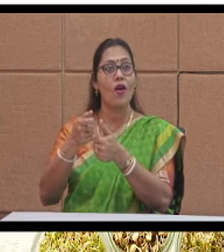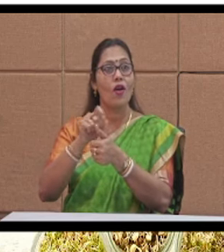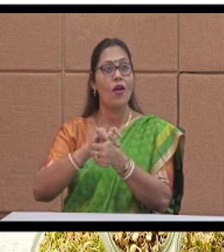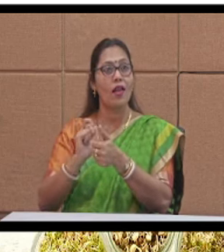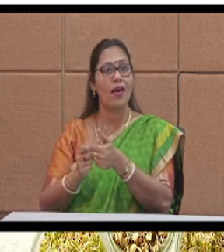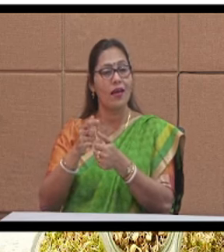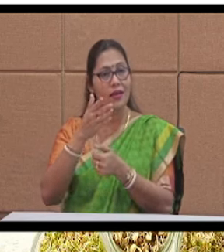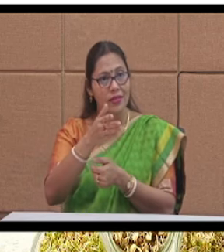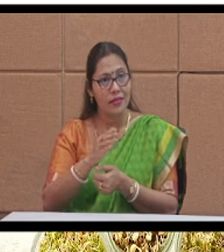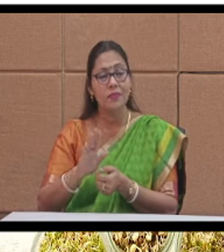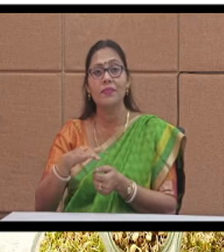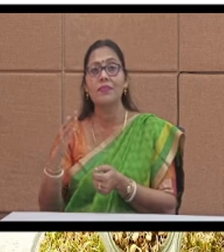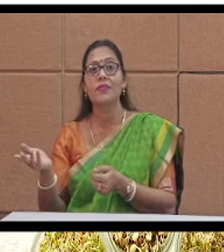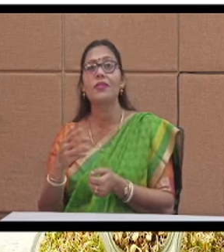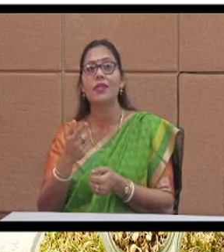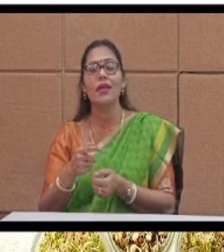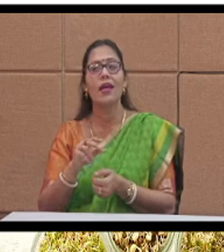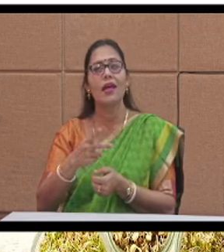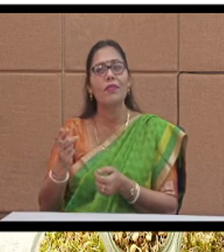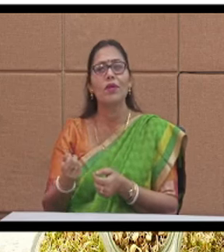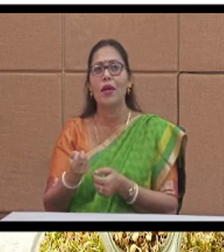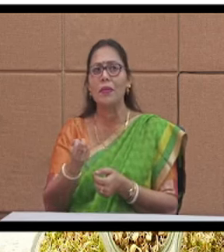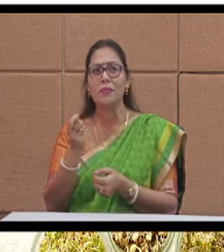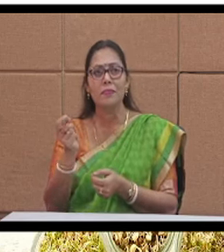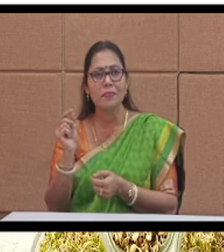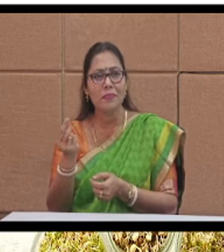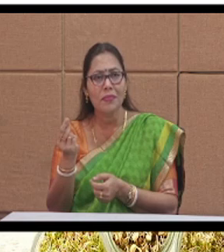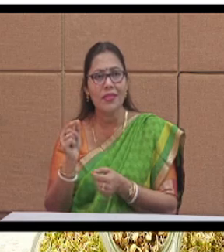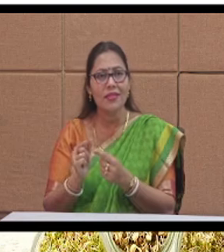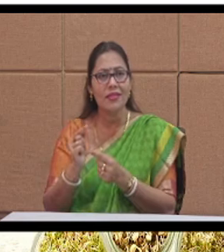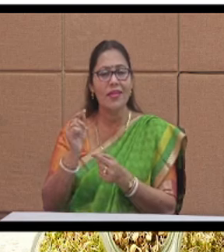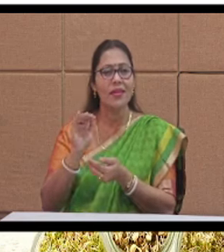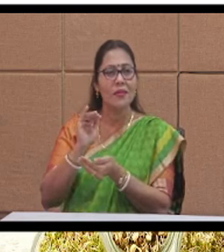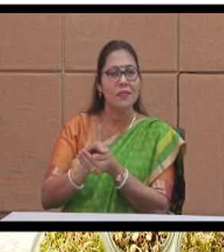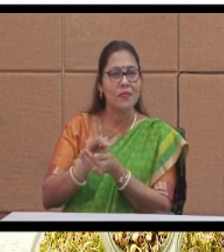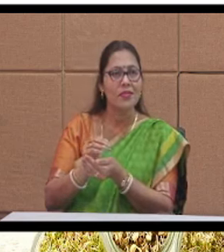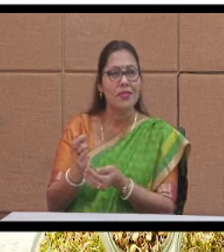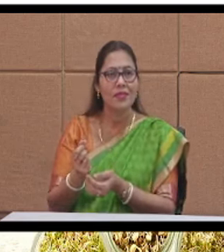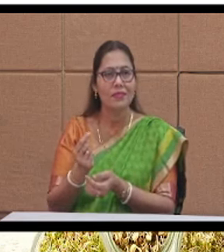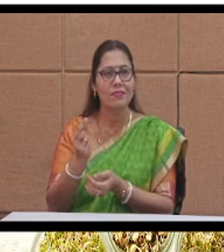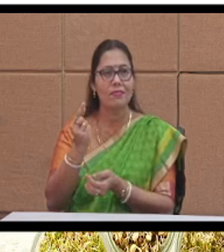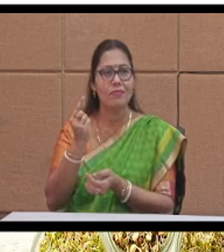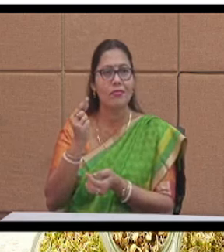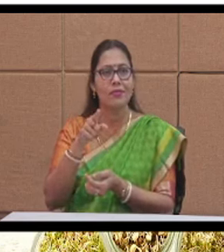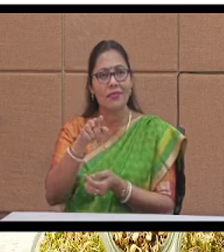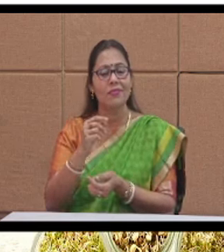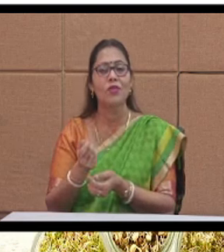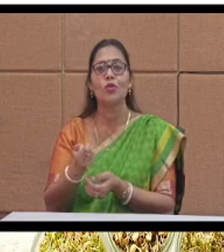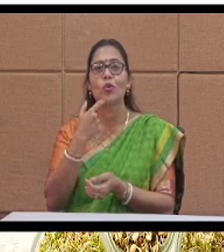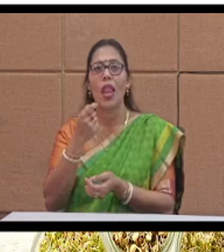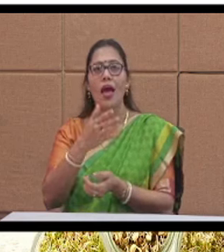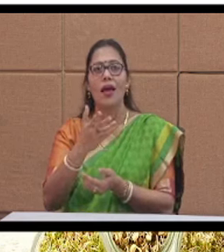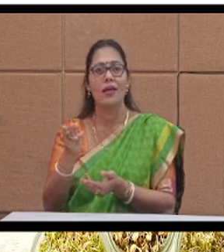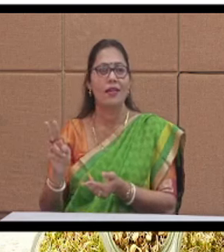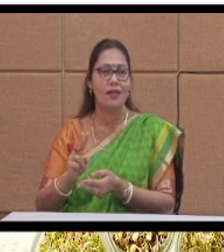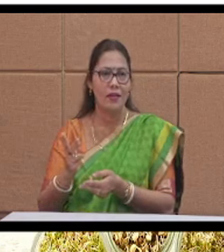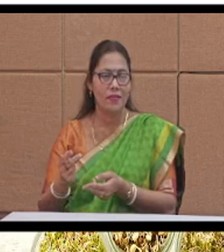আছে আর ডানদিকে নানান রকম অংকুরিত ছোলা আছে